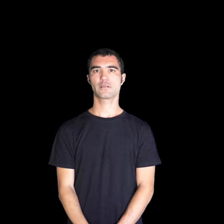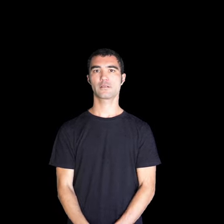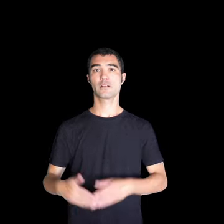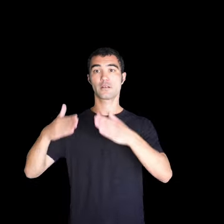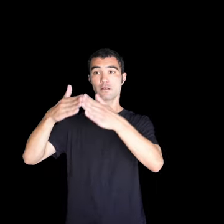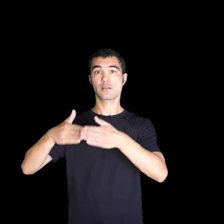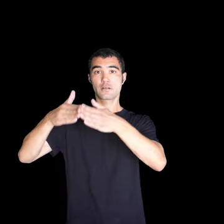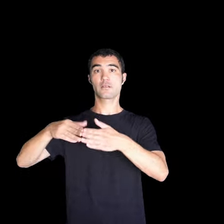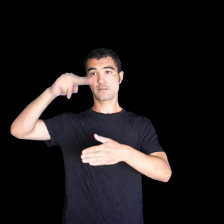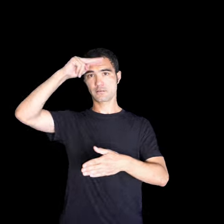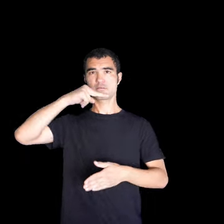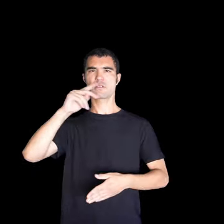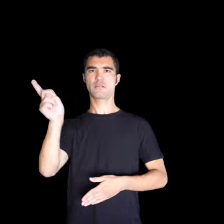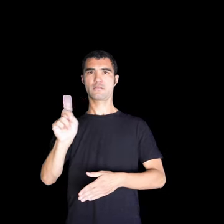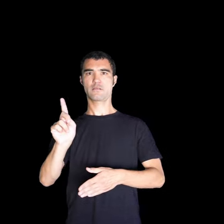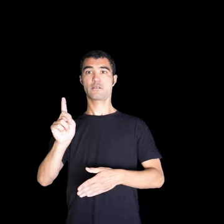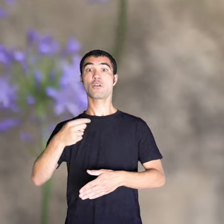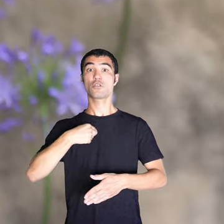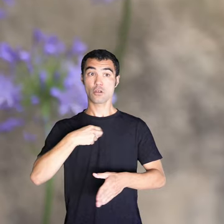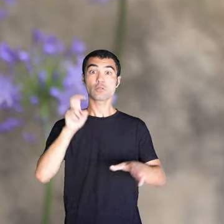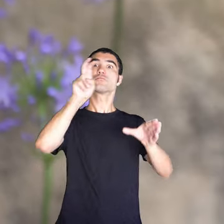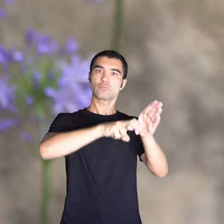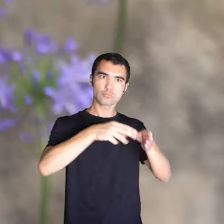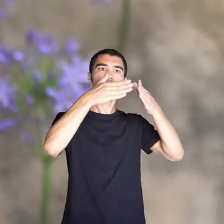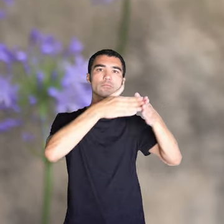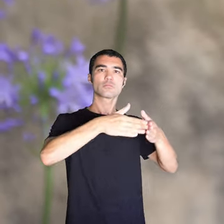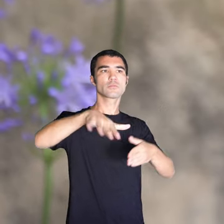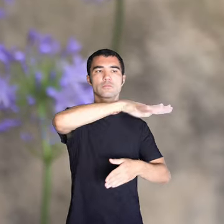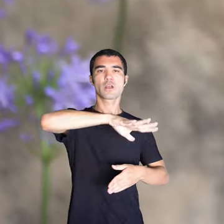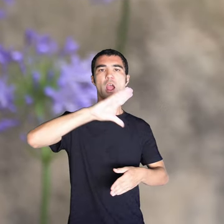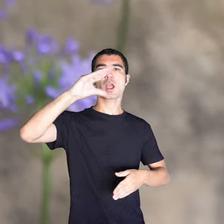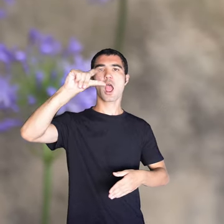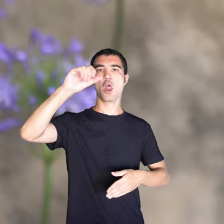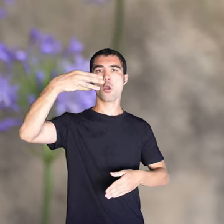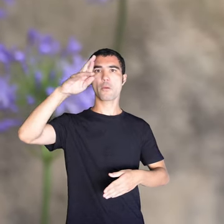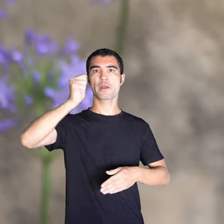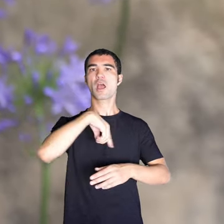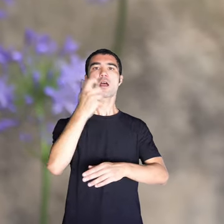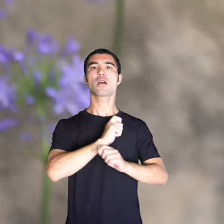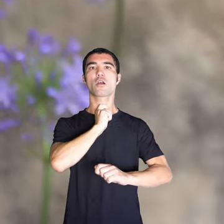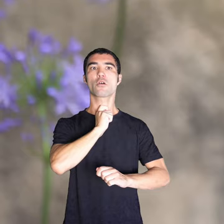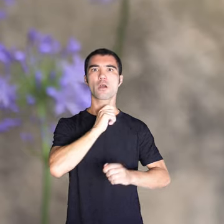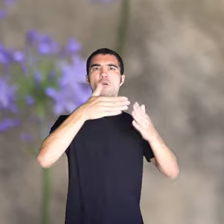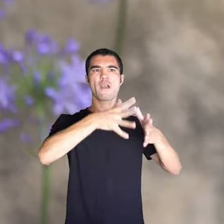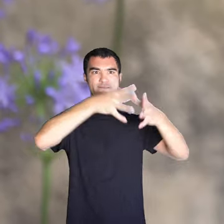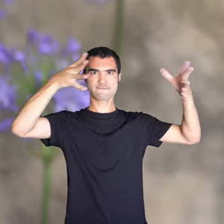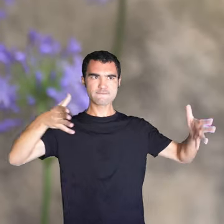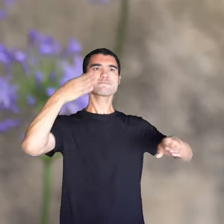La barca de mon pare no, el que he anat a la Calobra, amb barques grosses que llavors hi